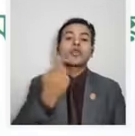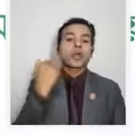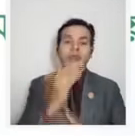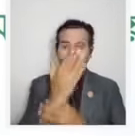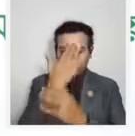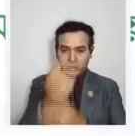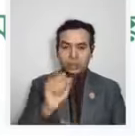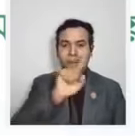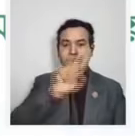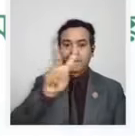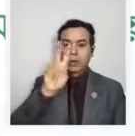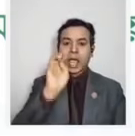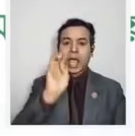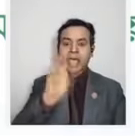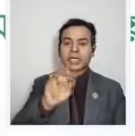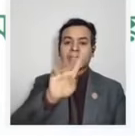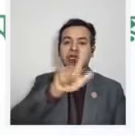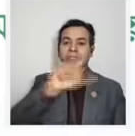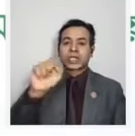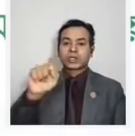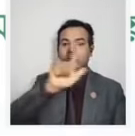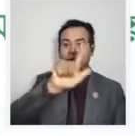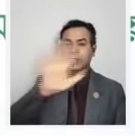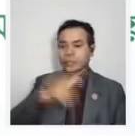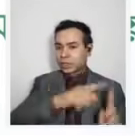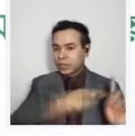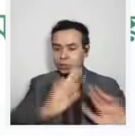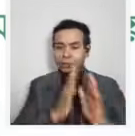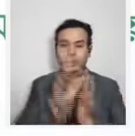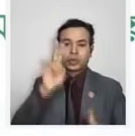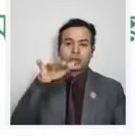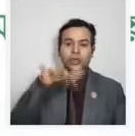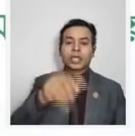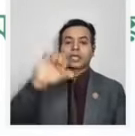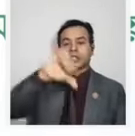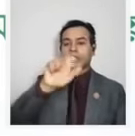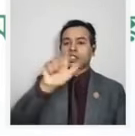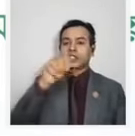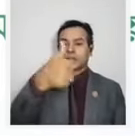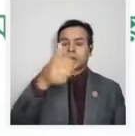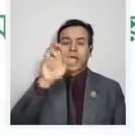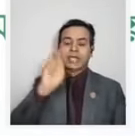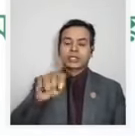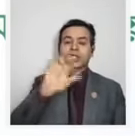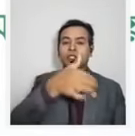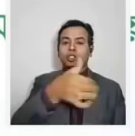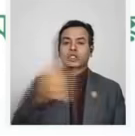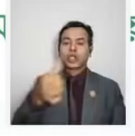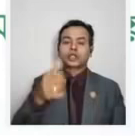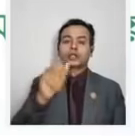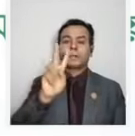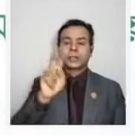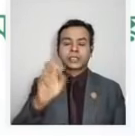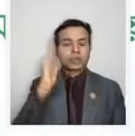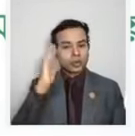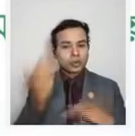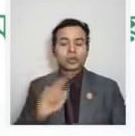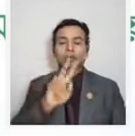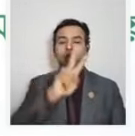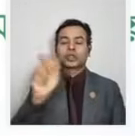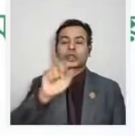এ ছিল বাংলাদেশের অবস্থান। দক্ষিণ পূর্ব এশিয়ায় গত 24 ঘন্টায় শনাক্ত হয়েছেন 12,775 জন, এ পর্যন্ত